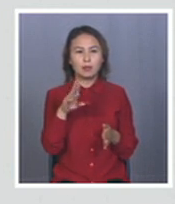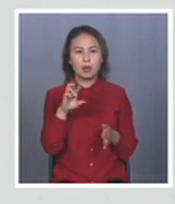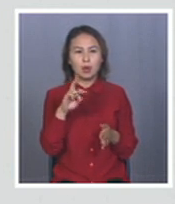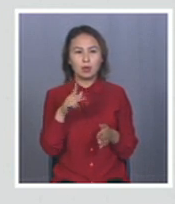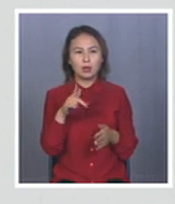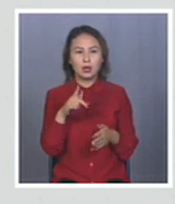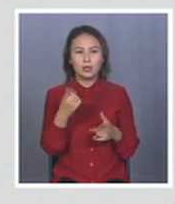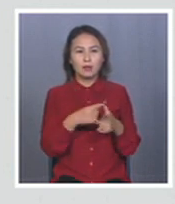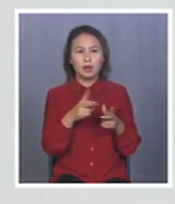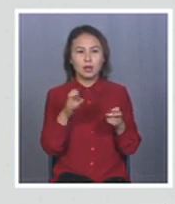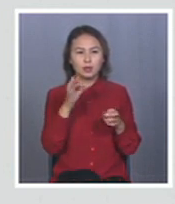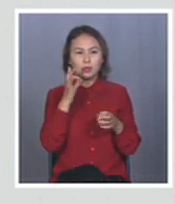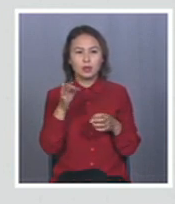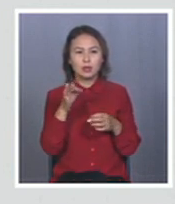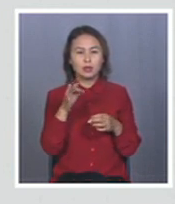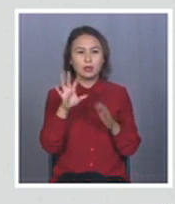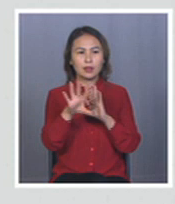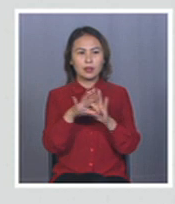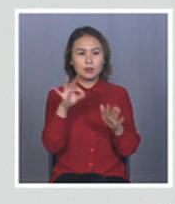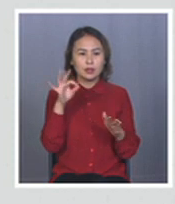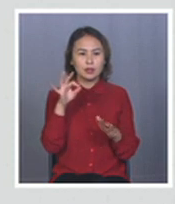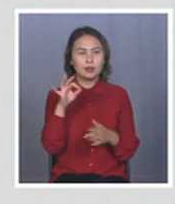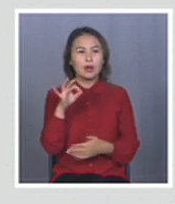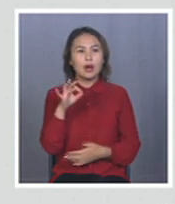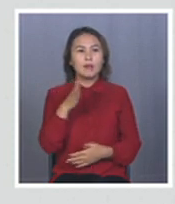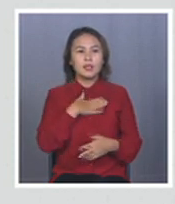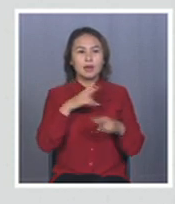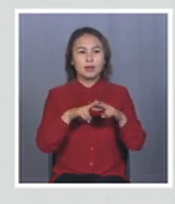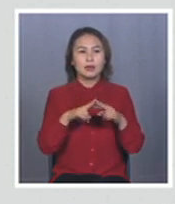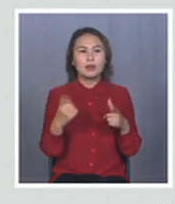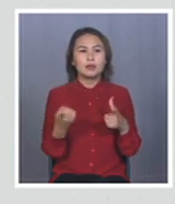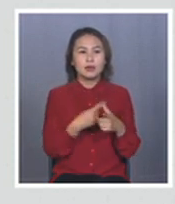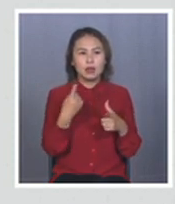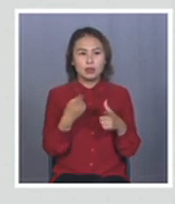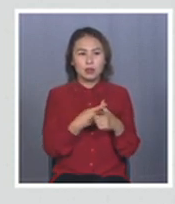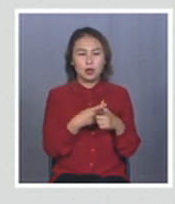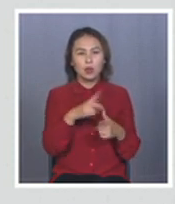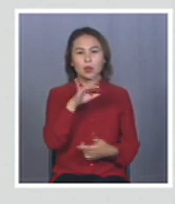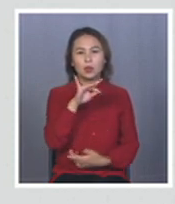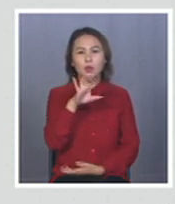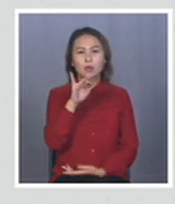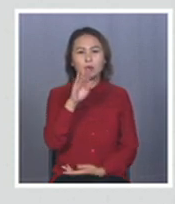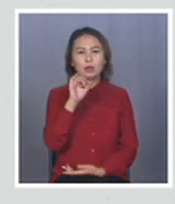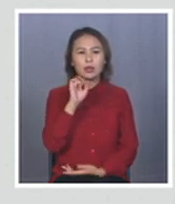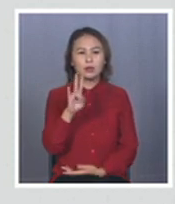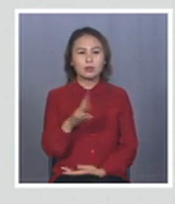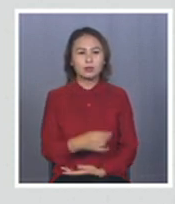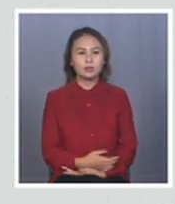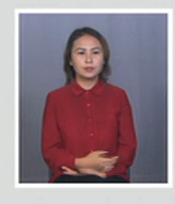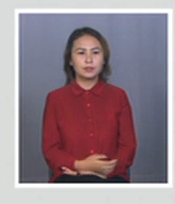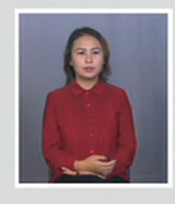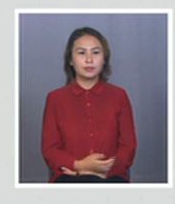«Деп айту» скриптін таңдаймызды. Енді біздің астанамыздың атауы Нұр-Сұлтан қаласы.